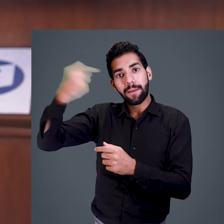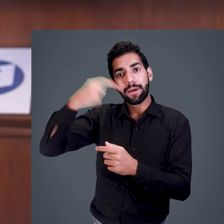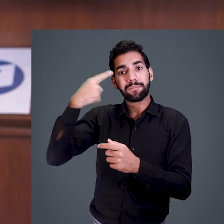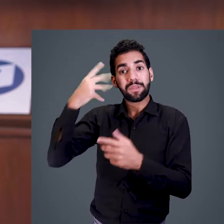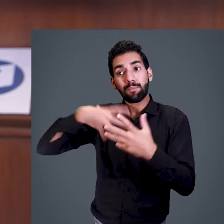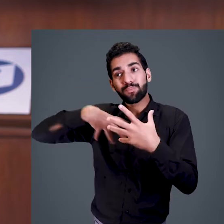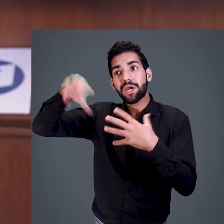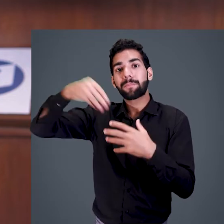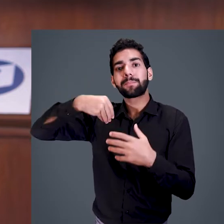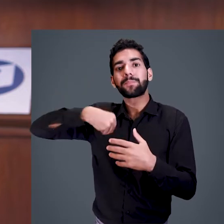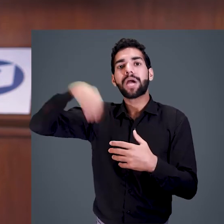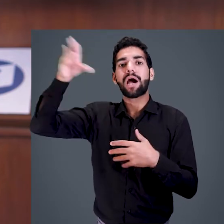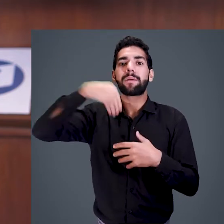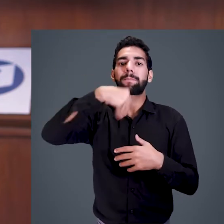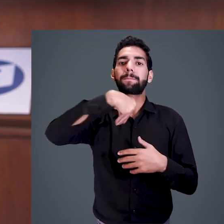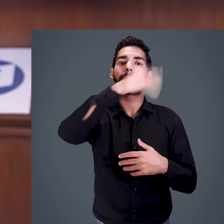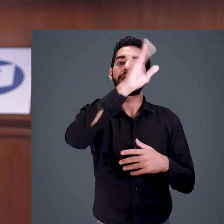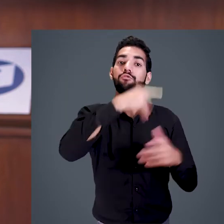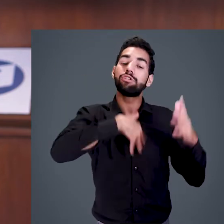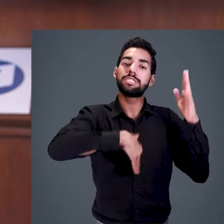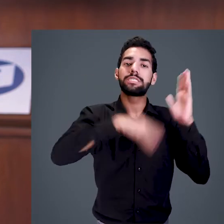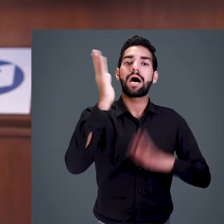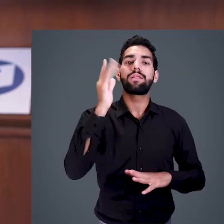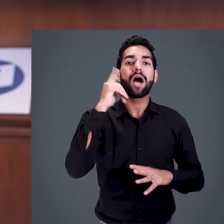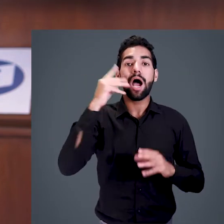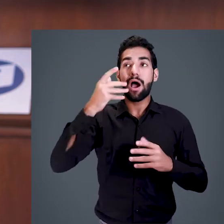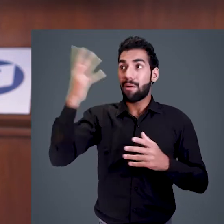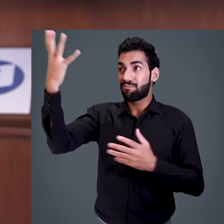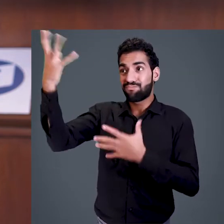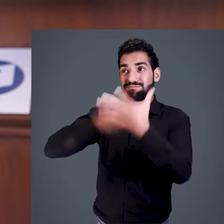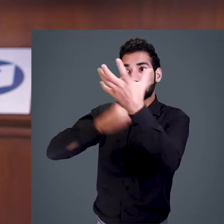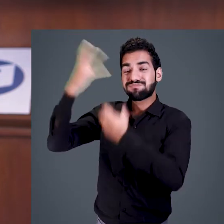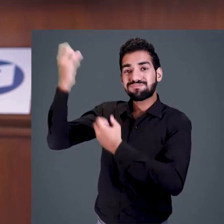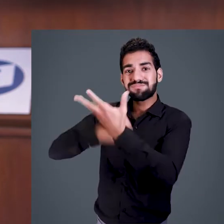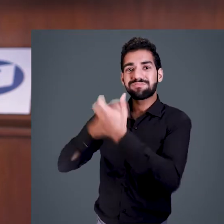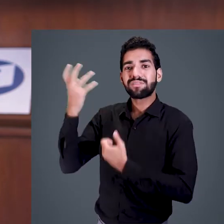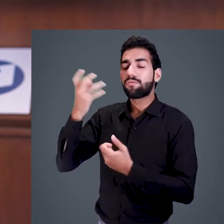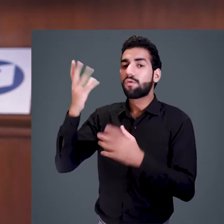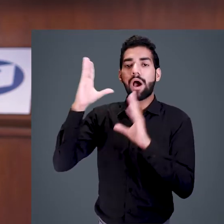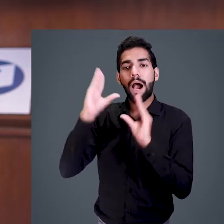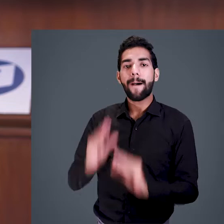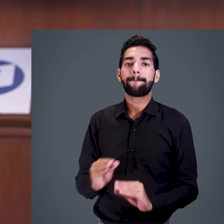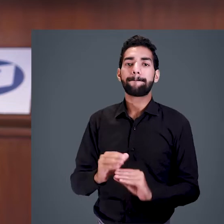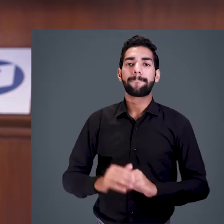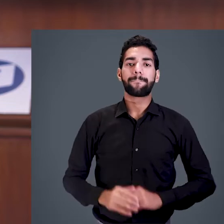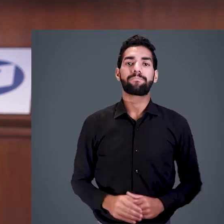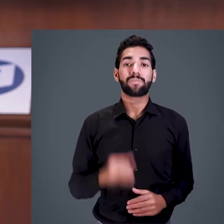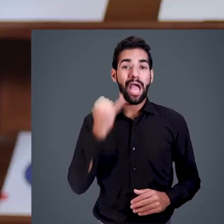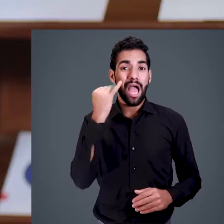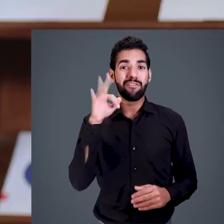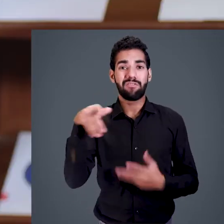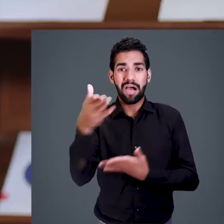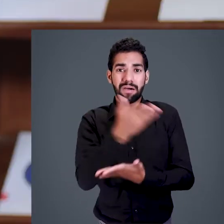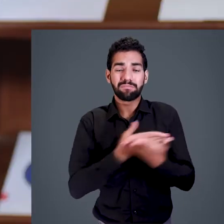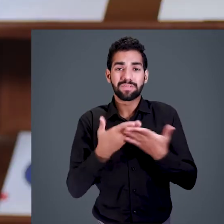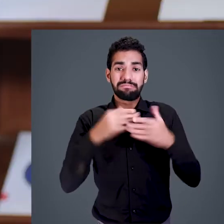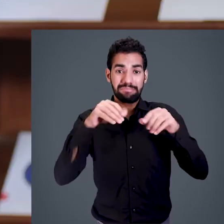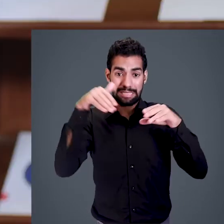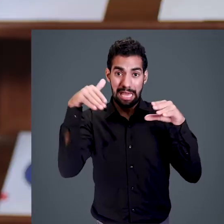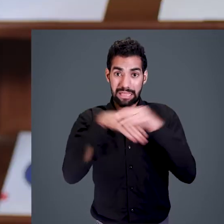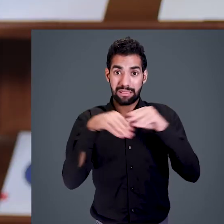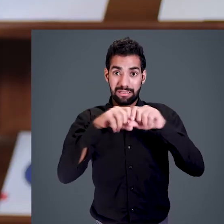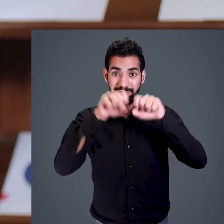کے لیے آپ کو اپنی اسٹرکچر آف اکانومی کو چینج کرنا پڑے گا، آپ کو تھوڑی سی لبرلائزیشن لے کے آنی پڑے گی. سو اگر ہم